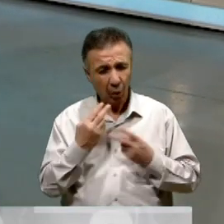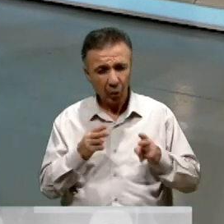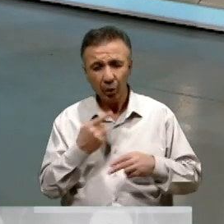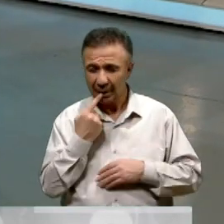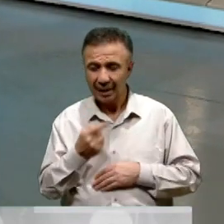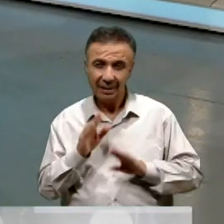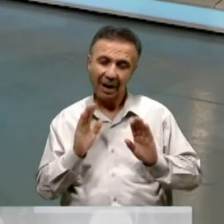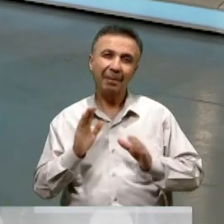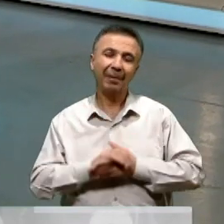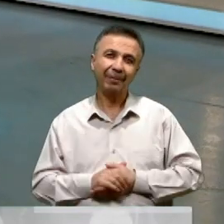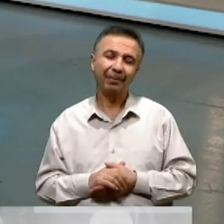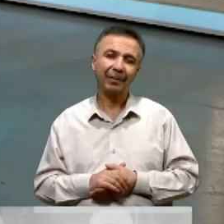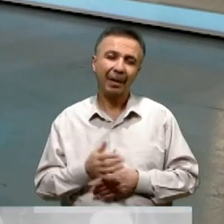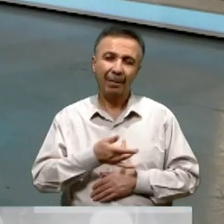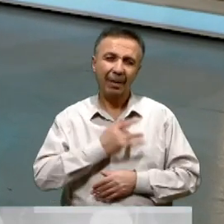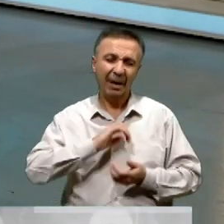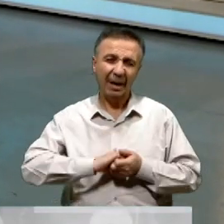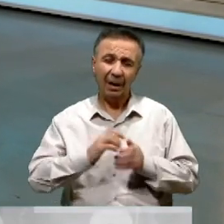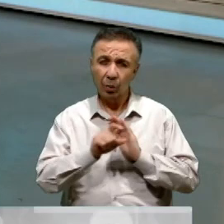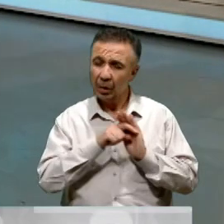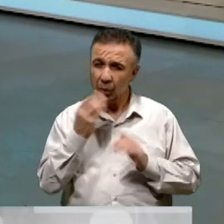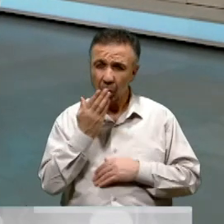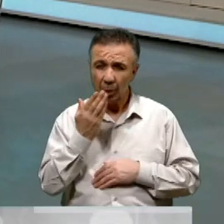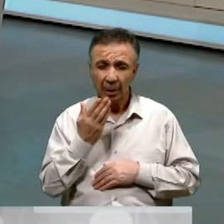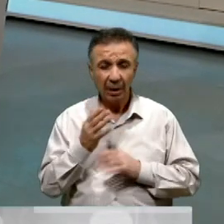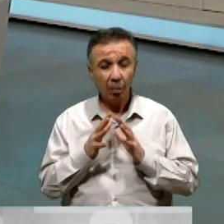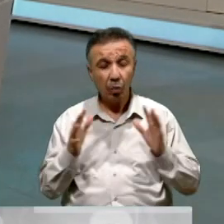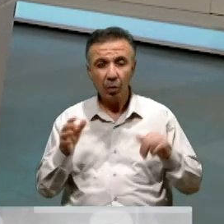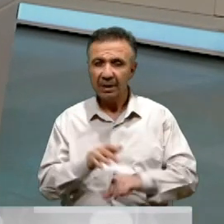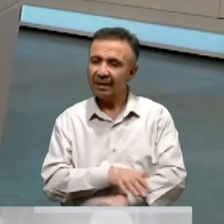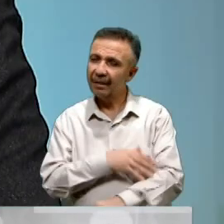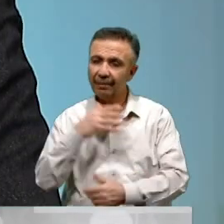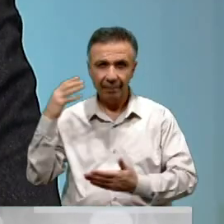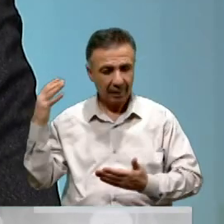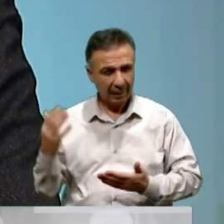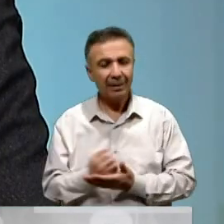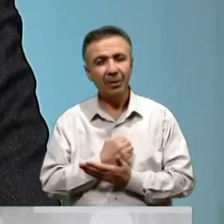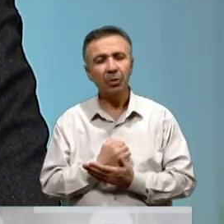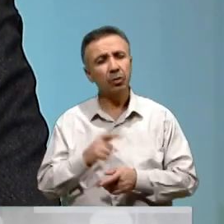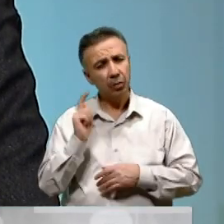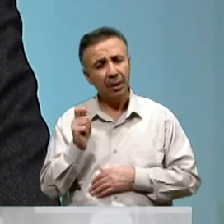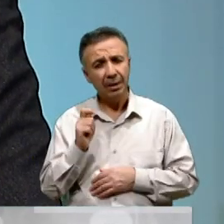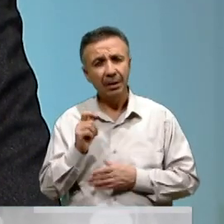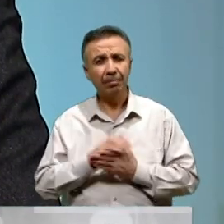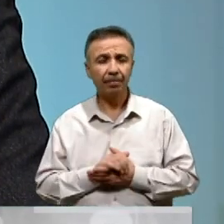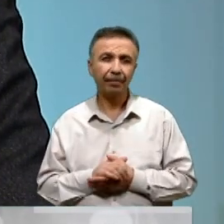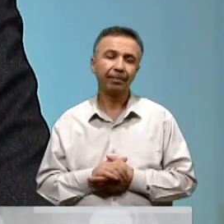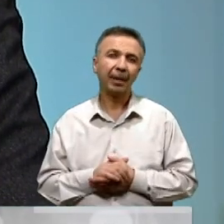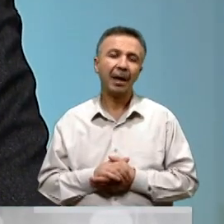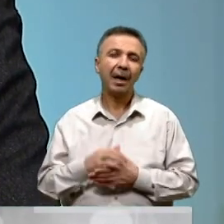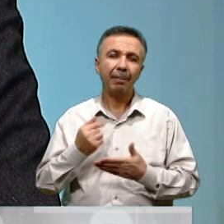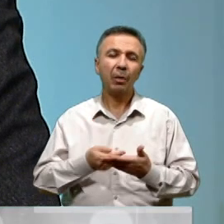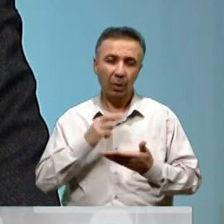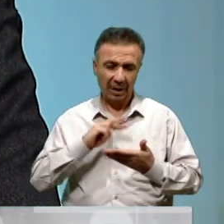Ama İhlas-ı Şerif okumakta da çok büyük sevaplar vardır. Yani gerçekten bir de